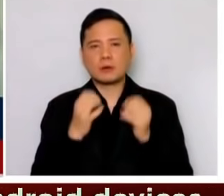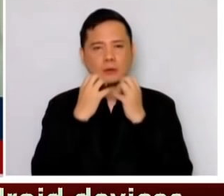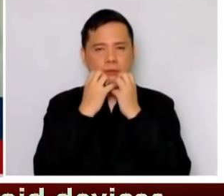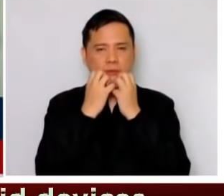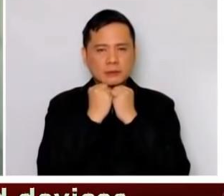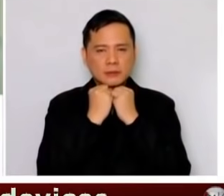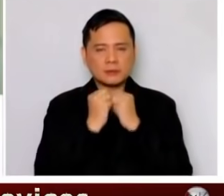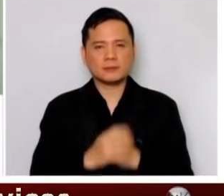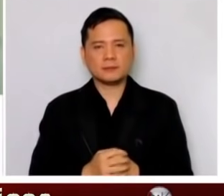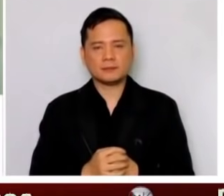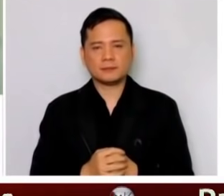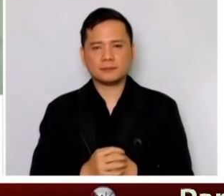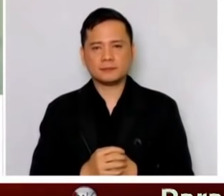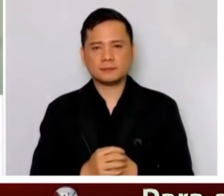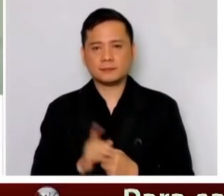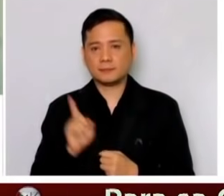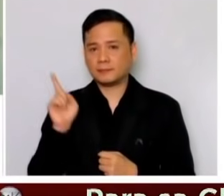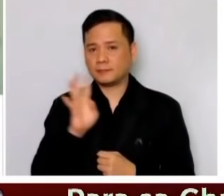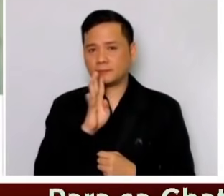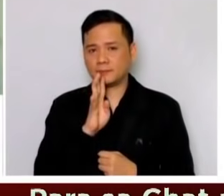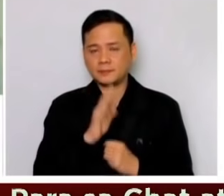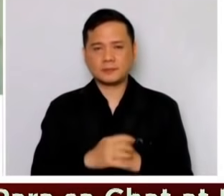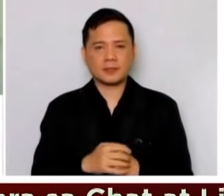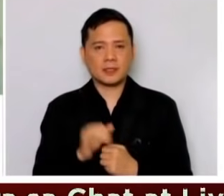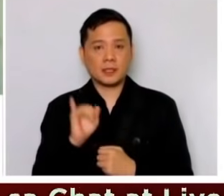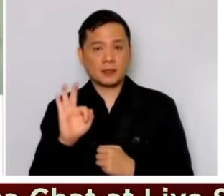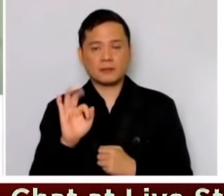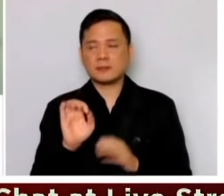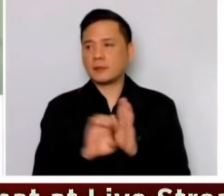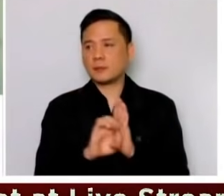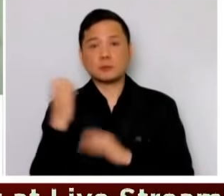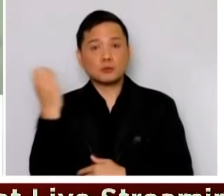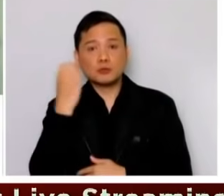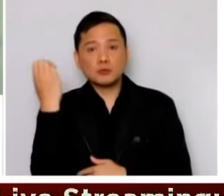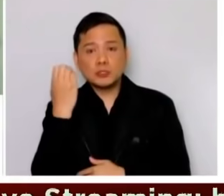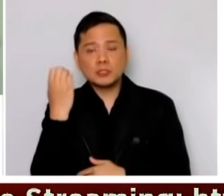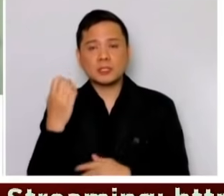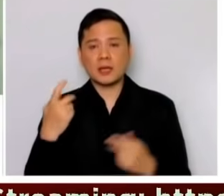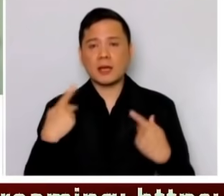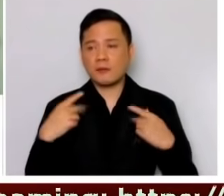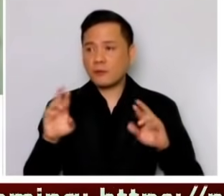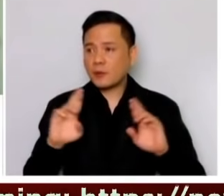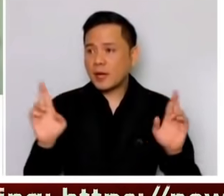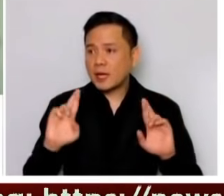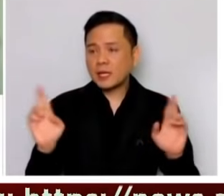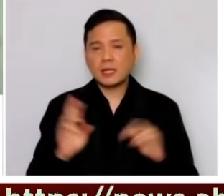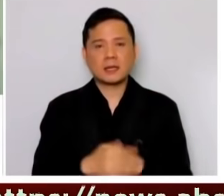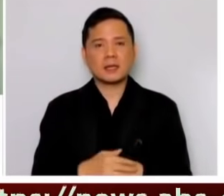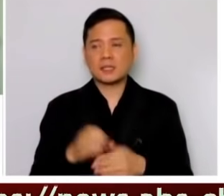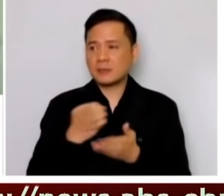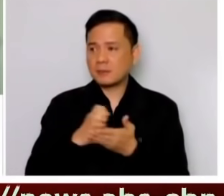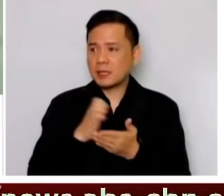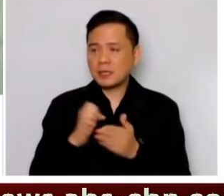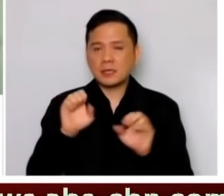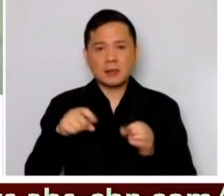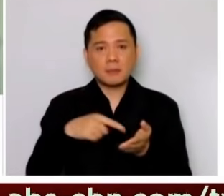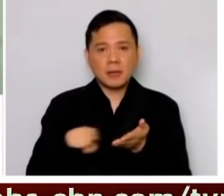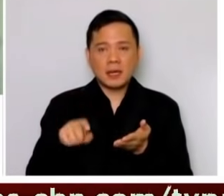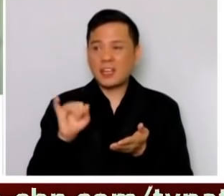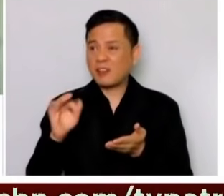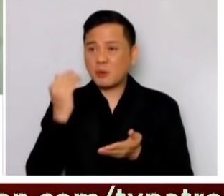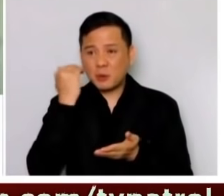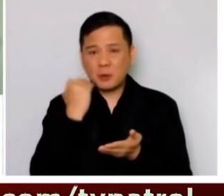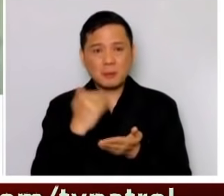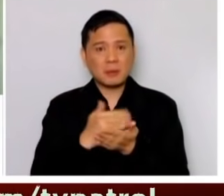mga pangangailangan na ano, na gastos, mga ganun. Okay. Halimbawa, kinulang ng budget, yung mga